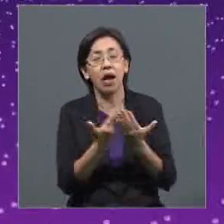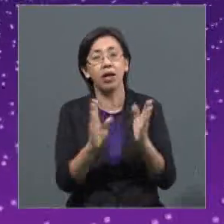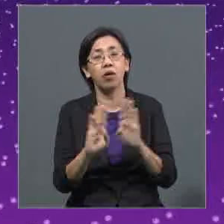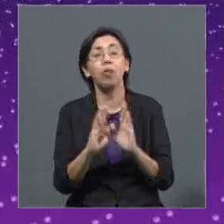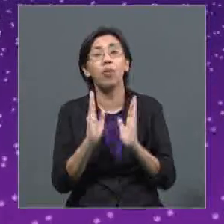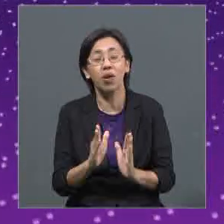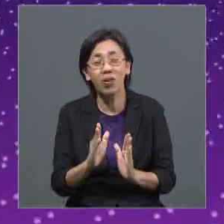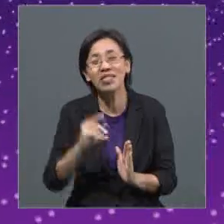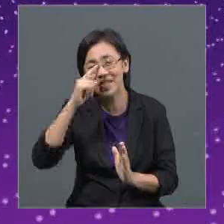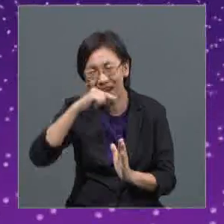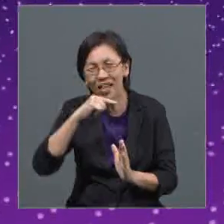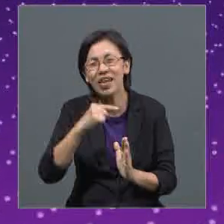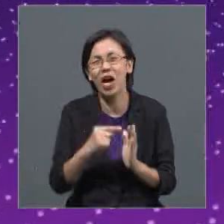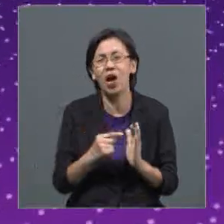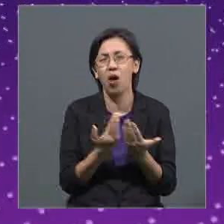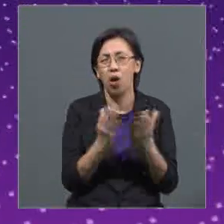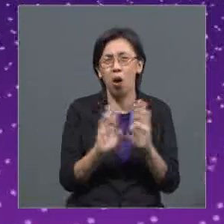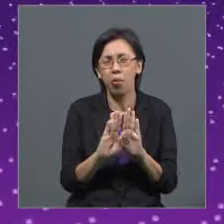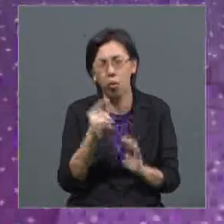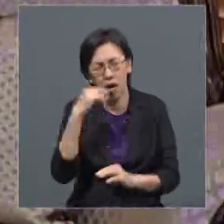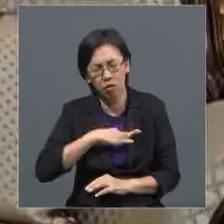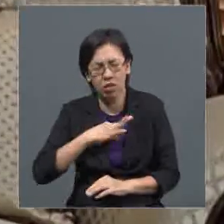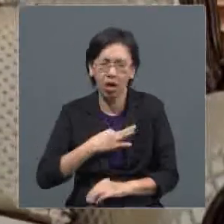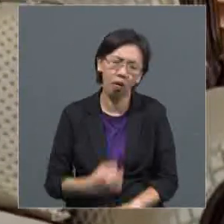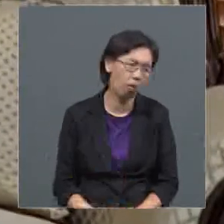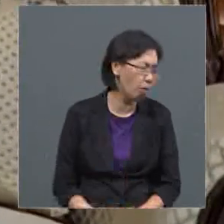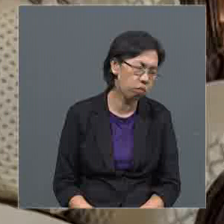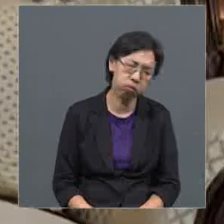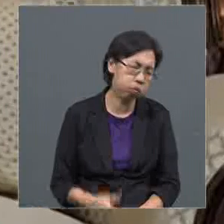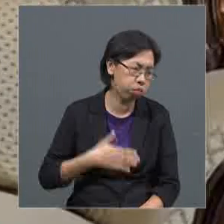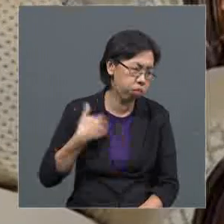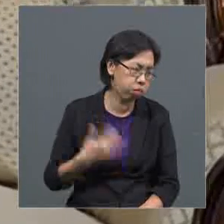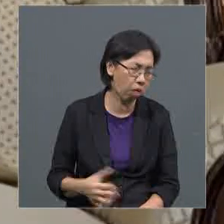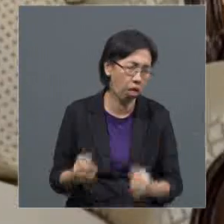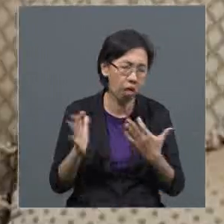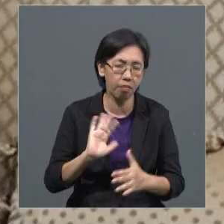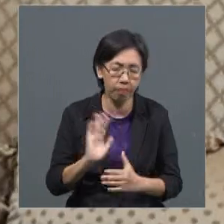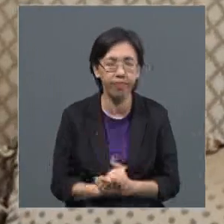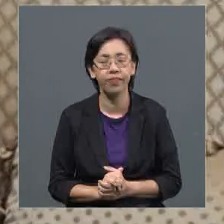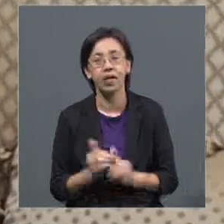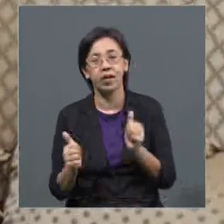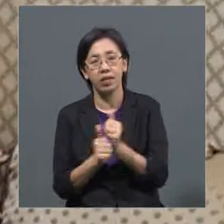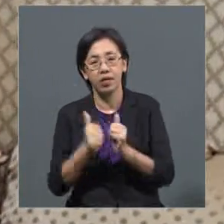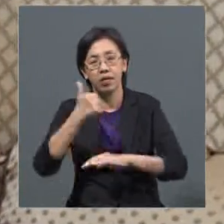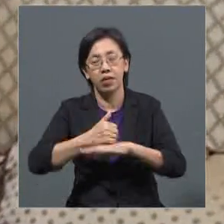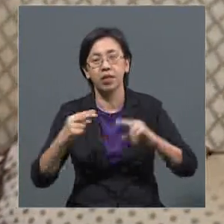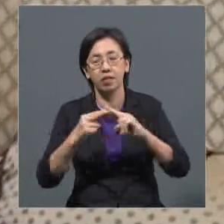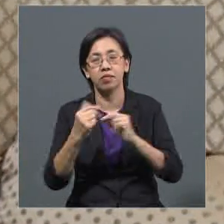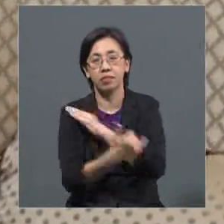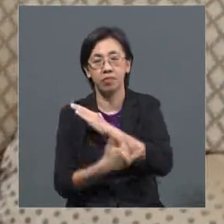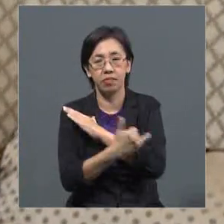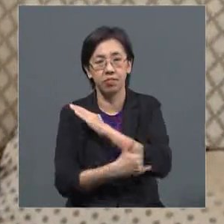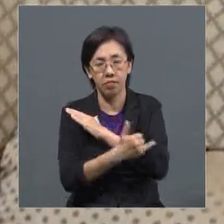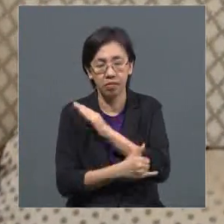ตัวประกันไทยที่เหลืออย่าเพิ่งหมดหวังครับคุณรัชาลีจันท์ผู้ช่วยรัฐมนตรีประจำกระทรวงการต่างประเทศได้เปิด